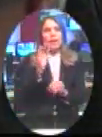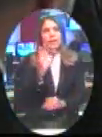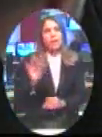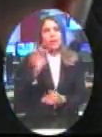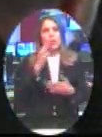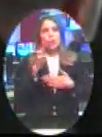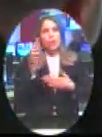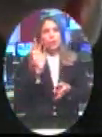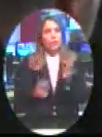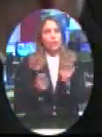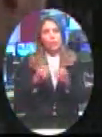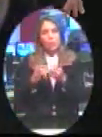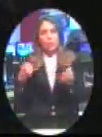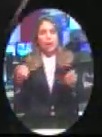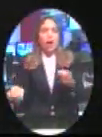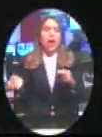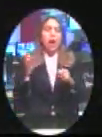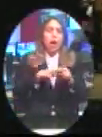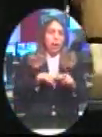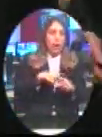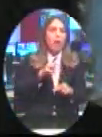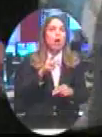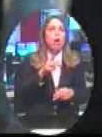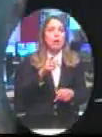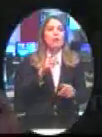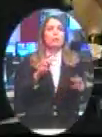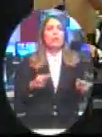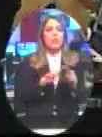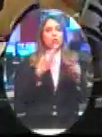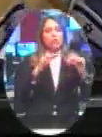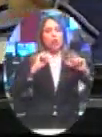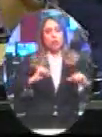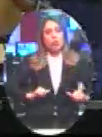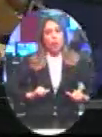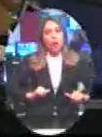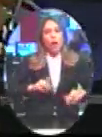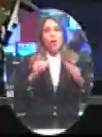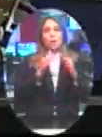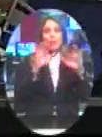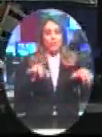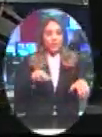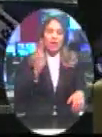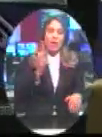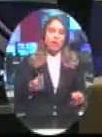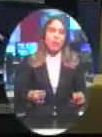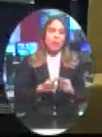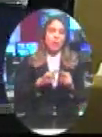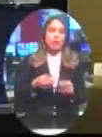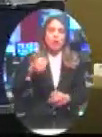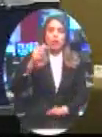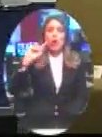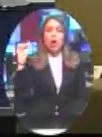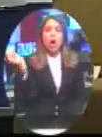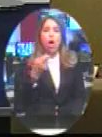בהרבה, שנדמה כי בימים אלה של מציאות ביטחונית קשה יכול להתרחש רק בבית הנשיא. נפגש בין ראשי כל הקהילות הדתיות